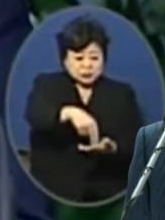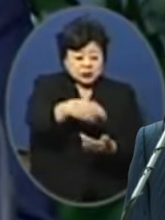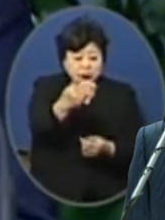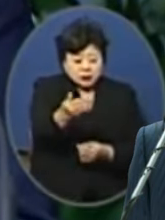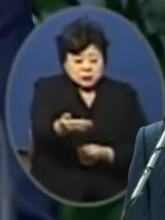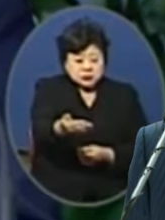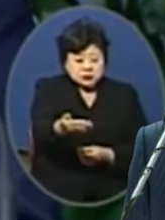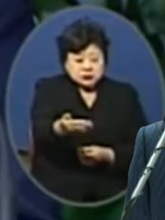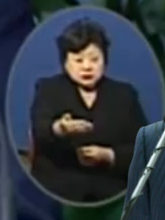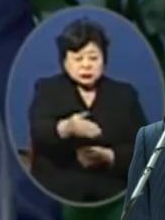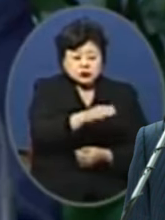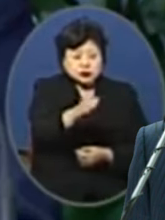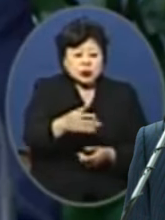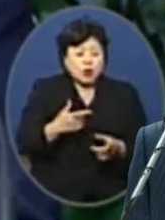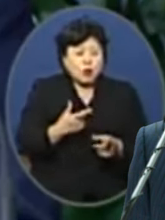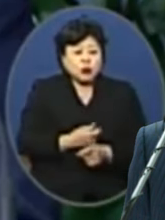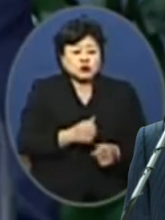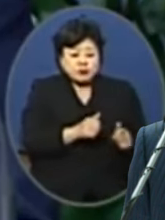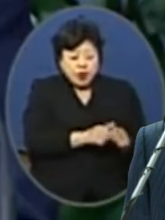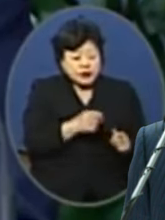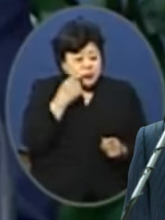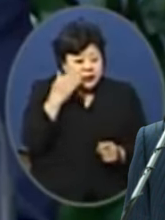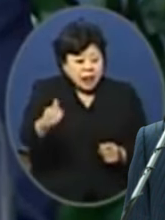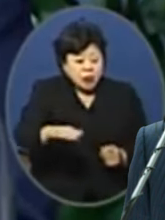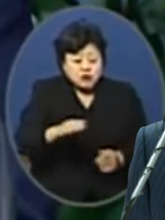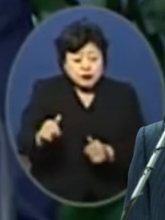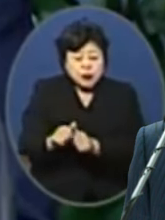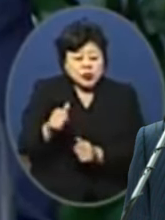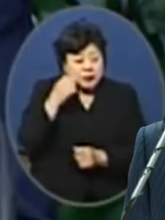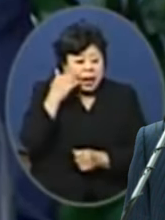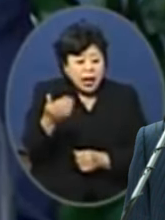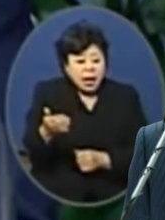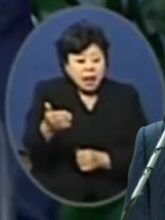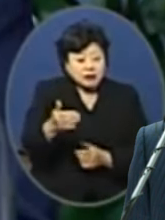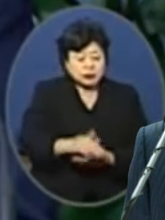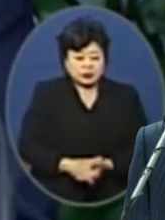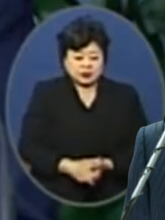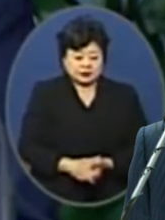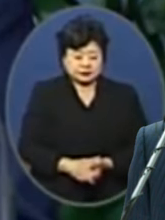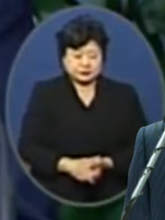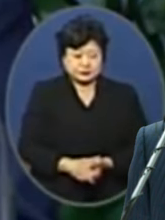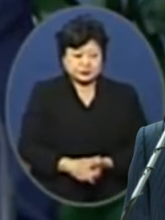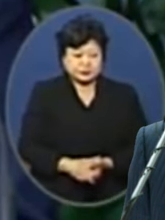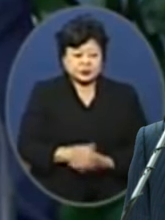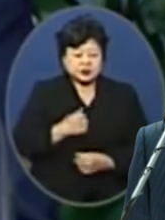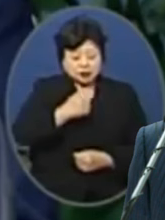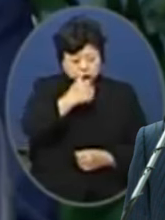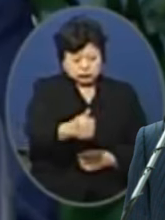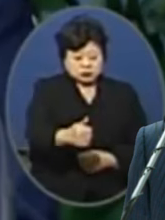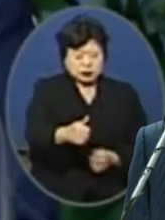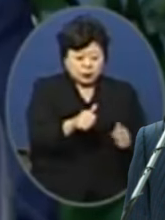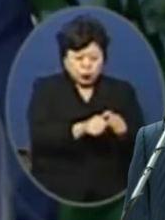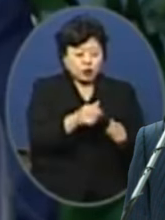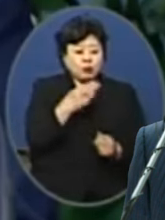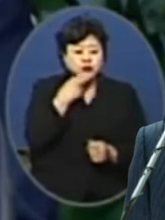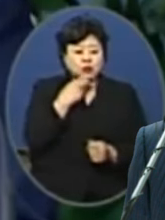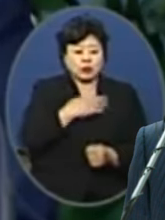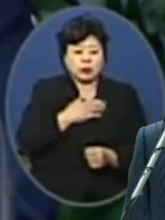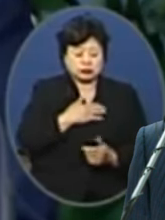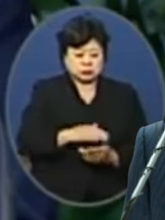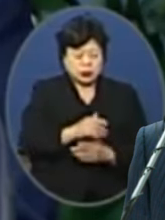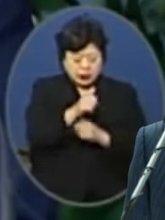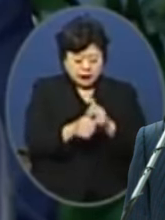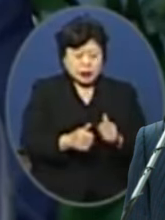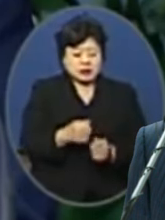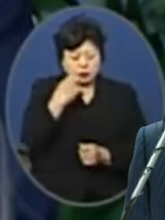당신은 우리들 원수 편입니까 우리 편입니까 그 장군이 말하기를 나는 편들로 온 사람이 아니다